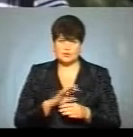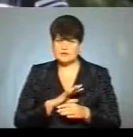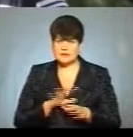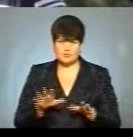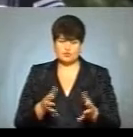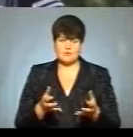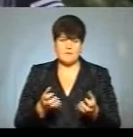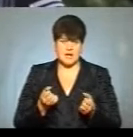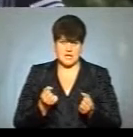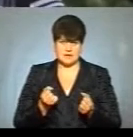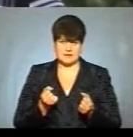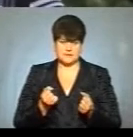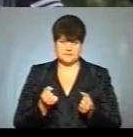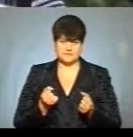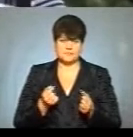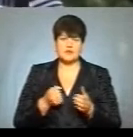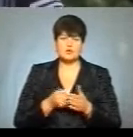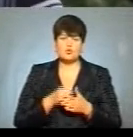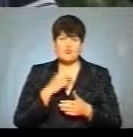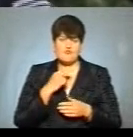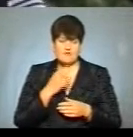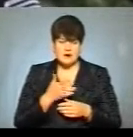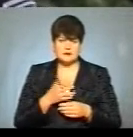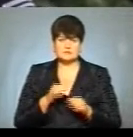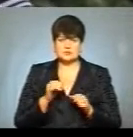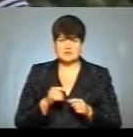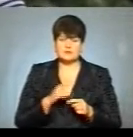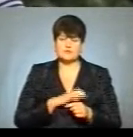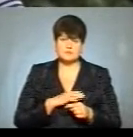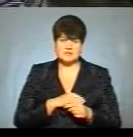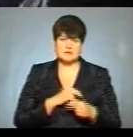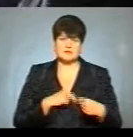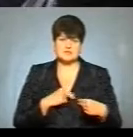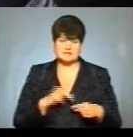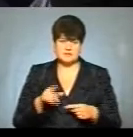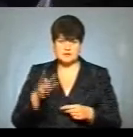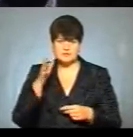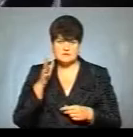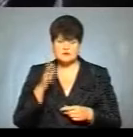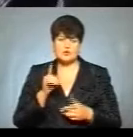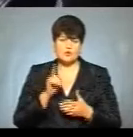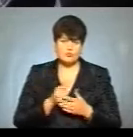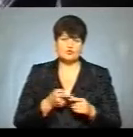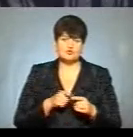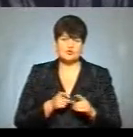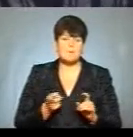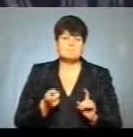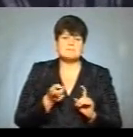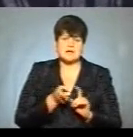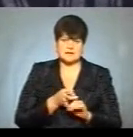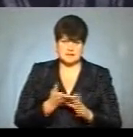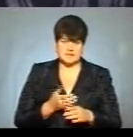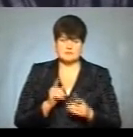будуть прийняті, знову таки, до уваги, очевидно, що і профспілка працівників освіти і науки України обов'язково до цього приєднається.